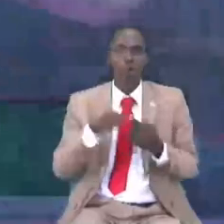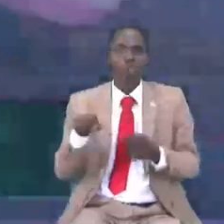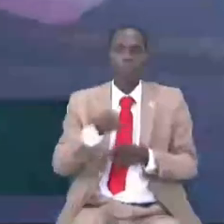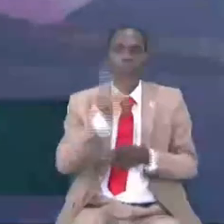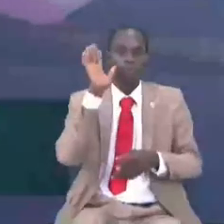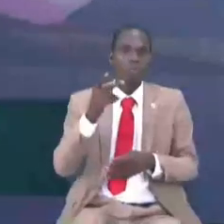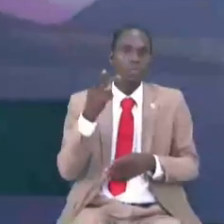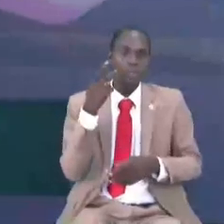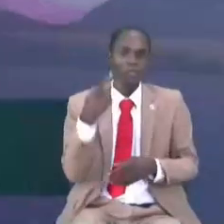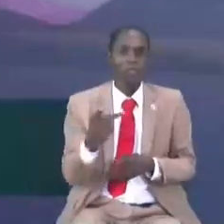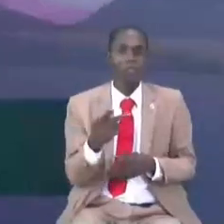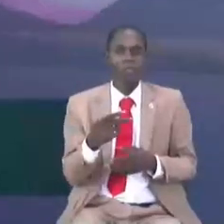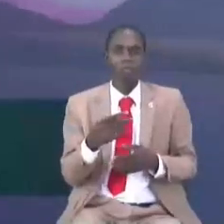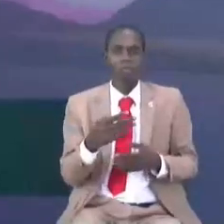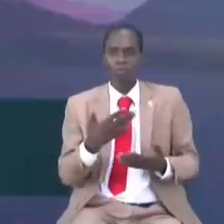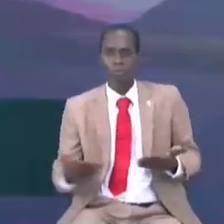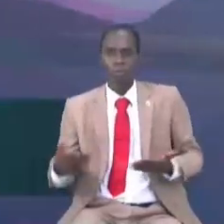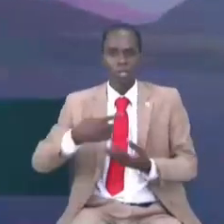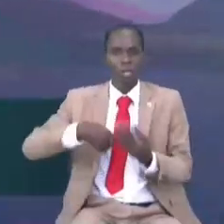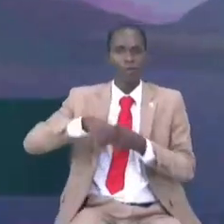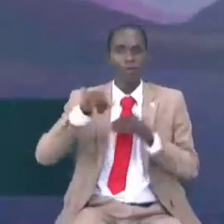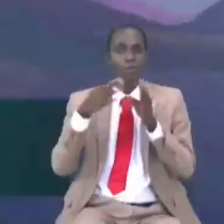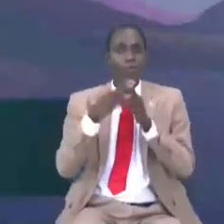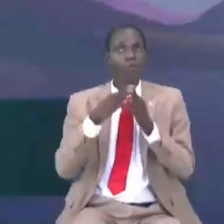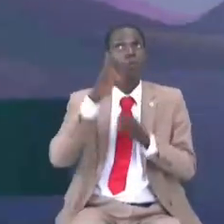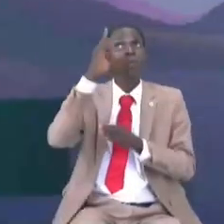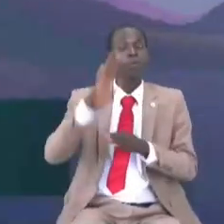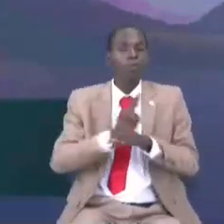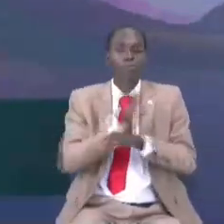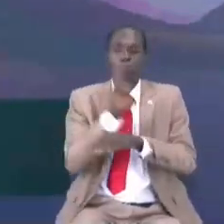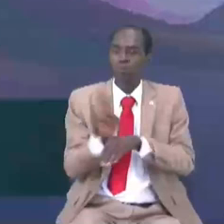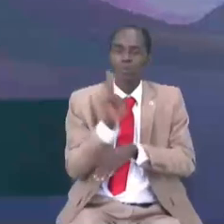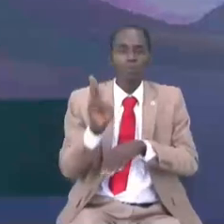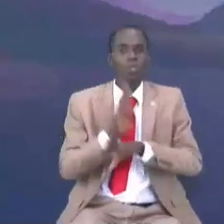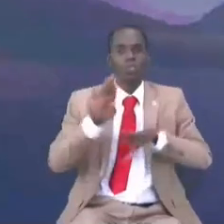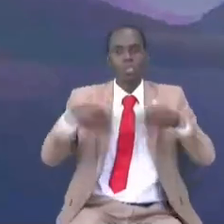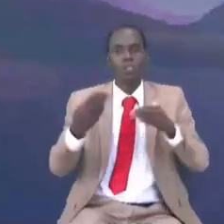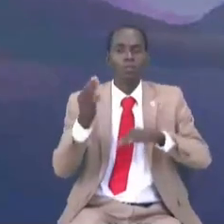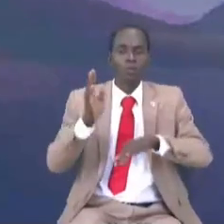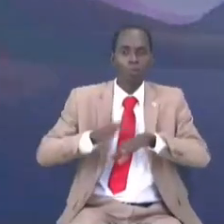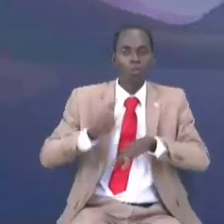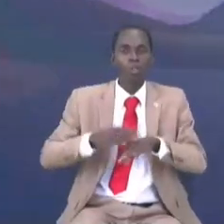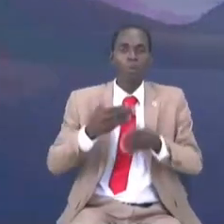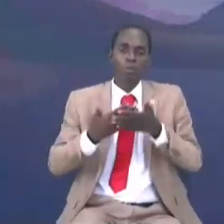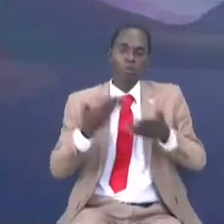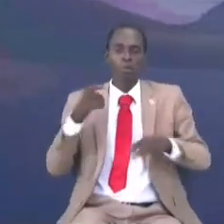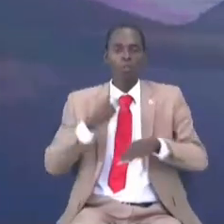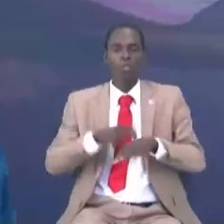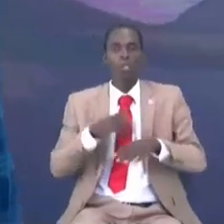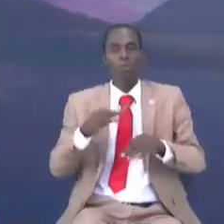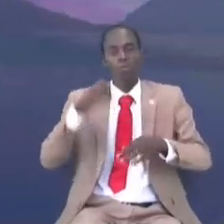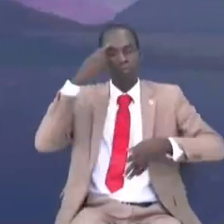donne l'avertissement avant le temps. Pour Ninive, c'était 40 jours, moratoire de 40 jours avant